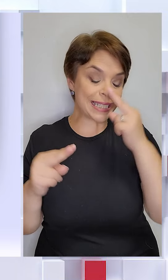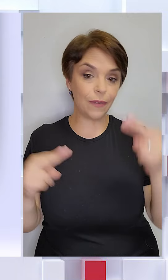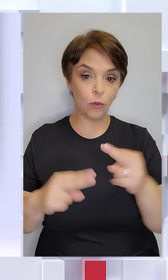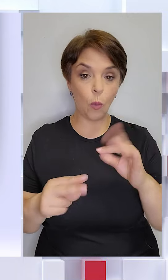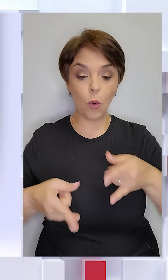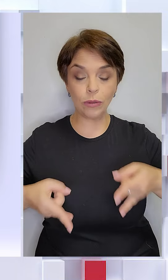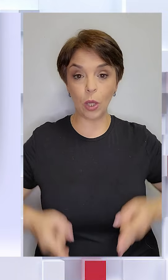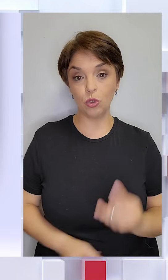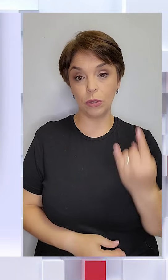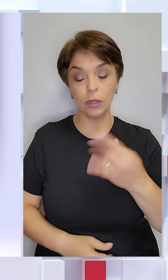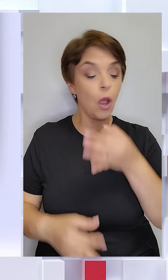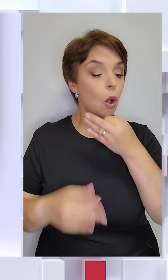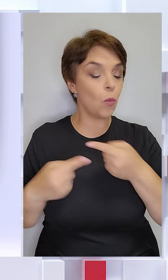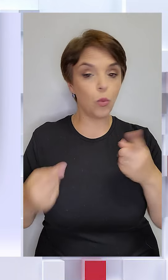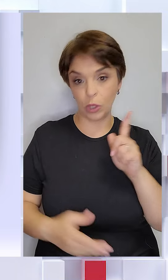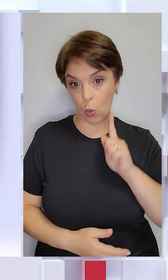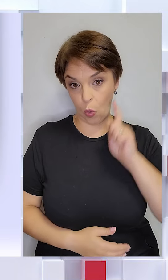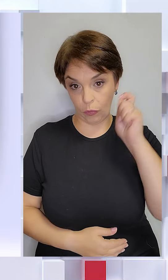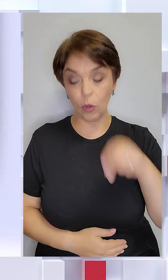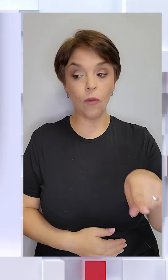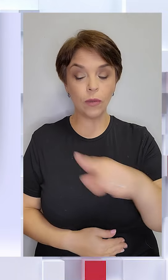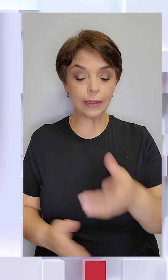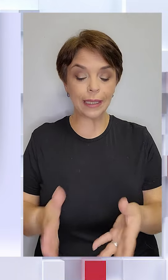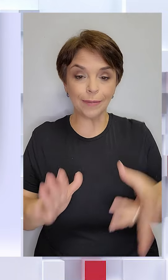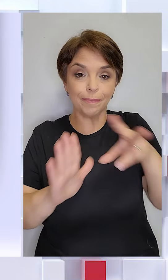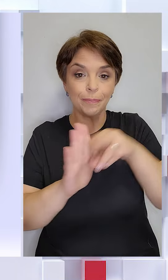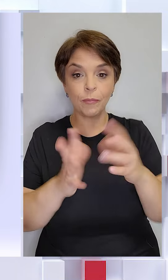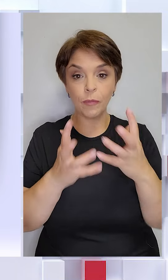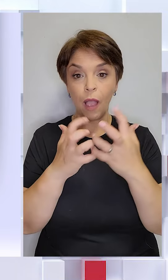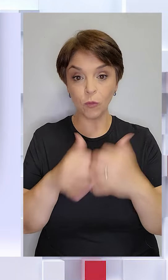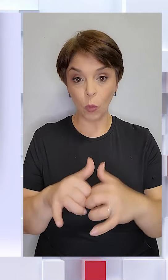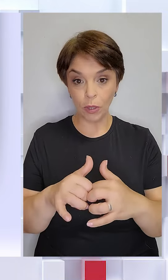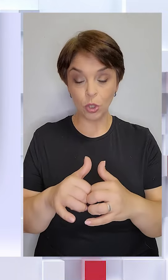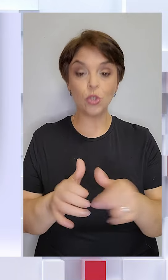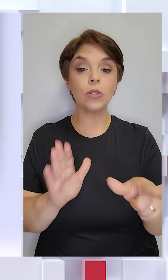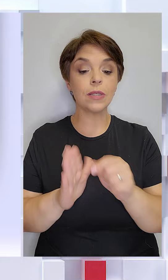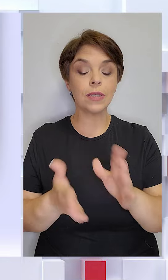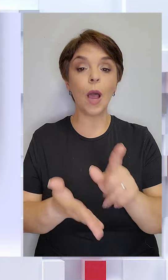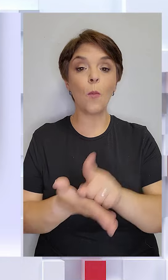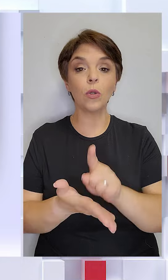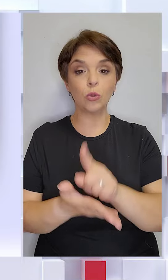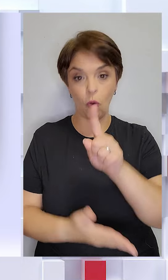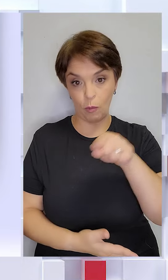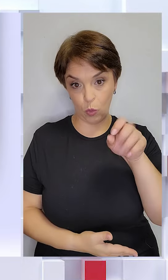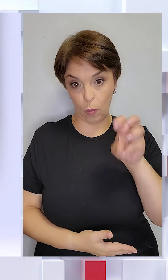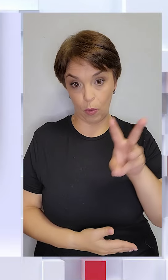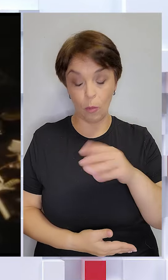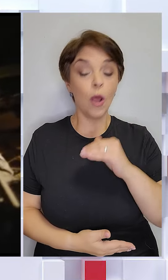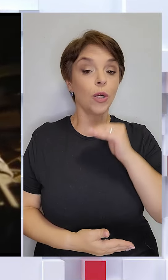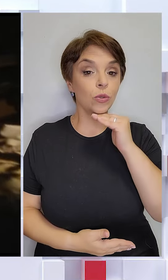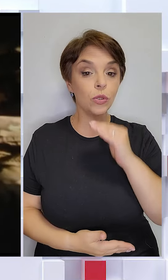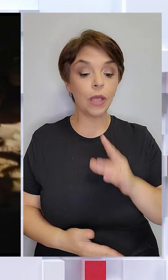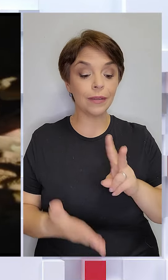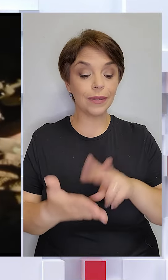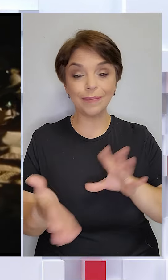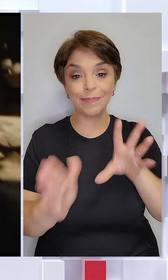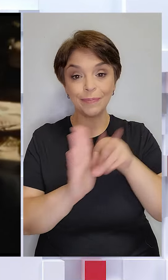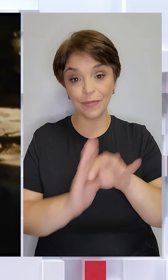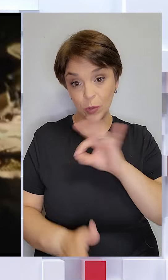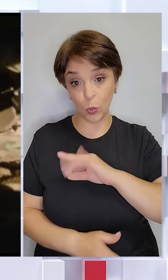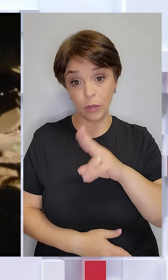свідоцтва про народження дитини будь-якого віку. Вони підтягуватимуться автоматично за податковим номером. Достатньо авторизуватися